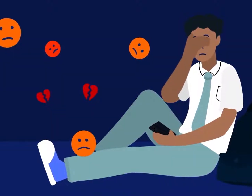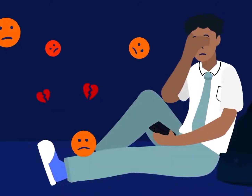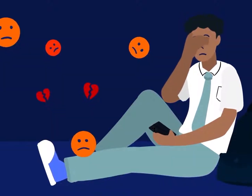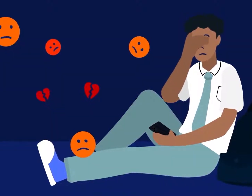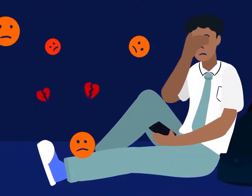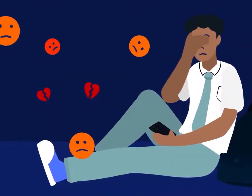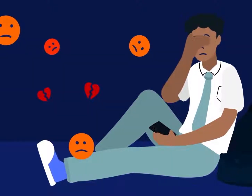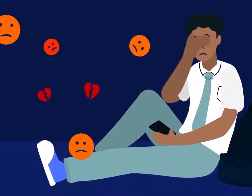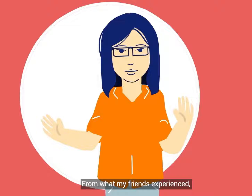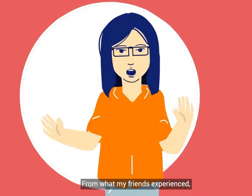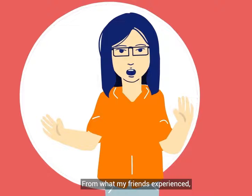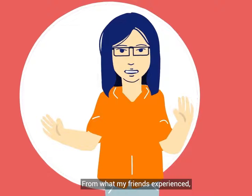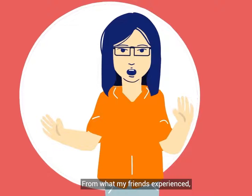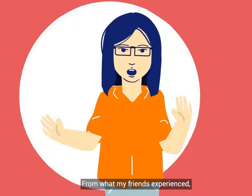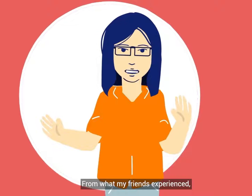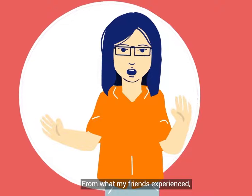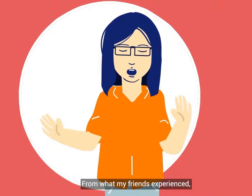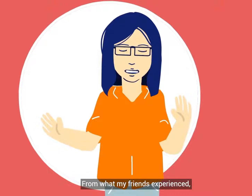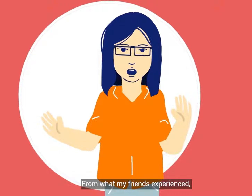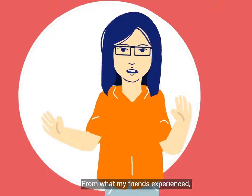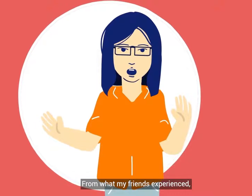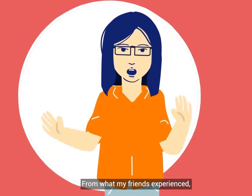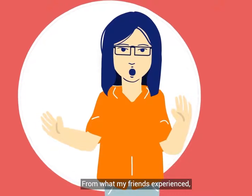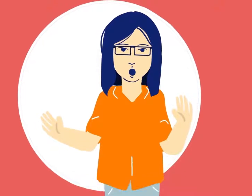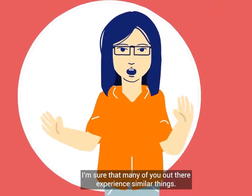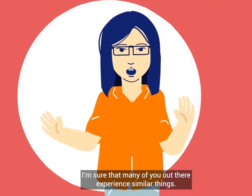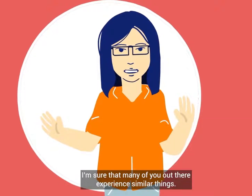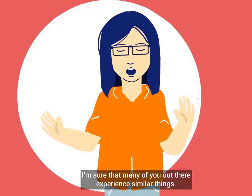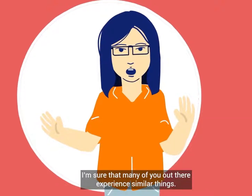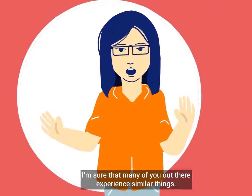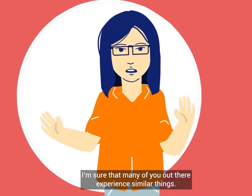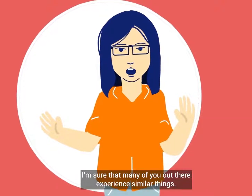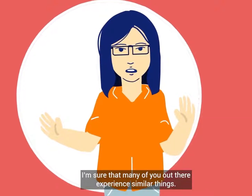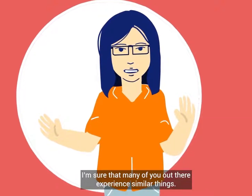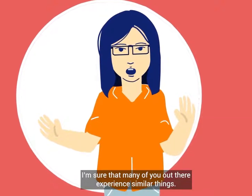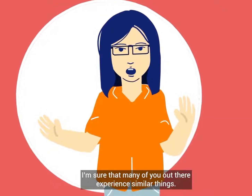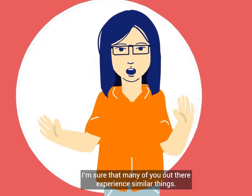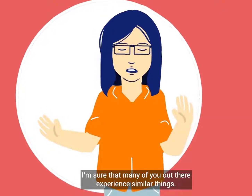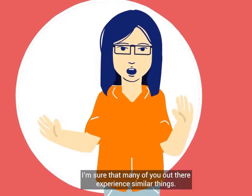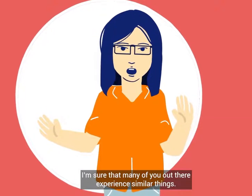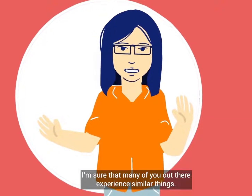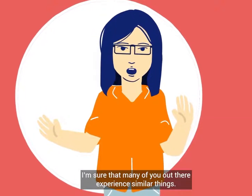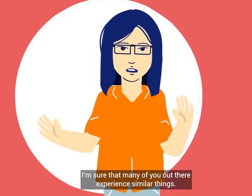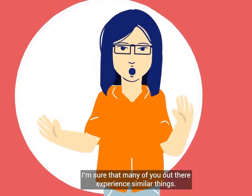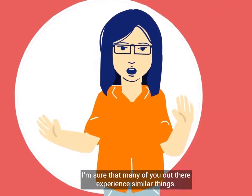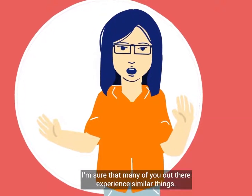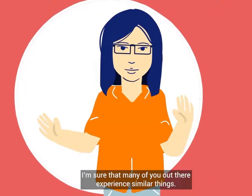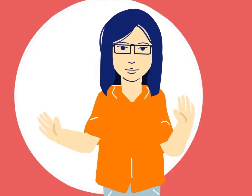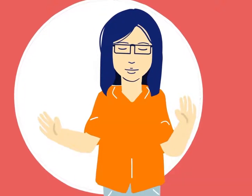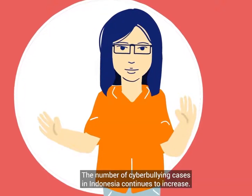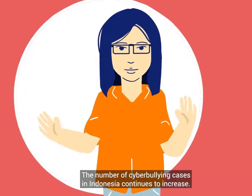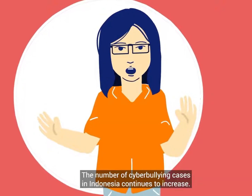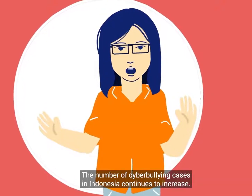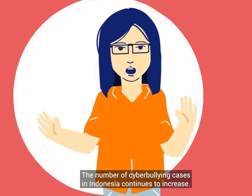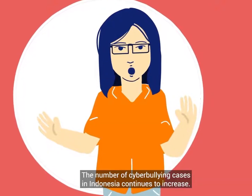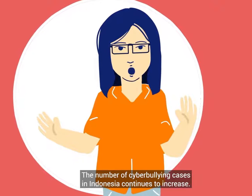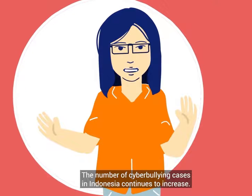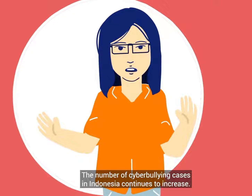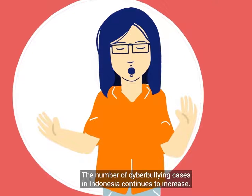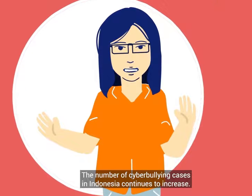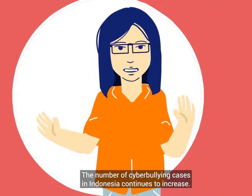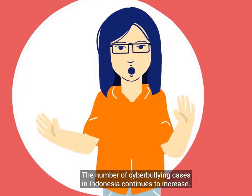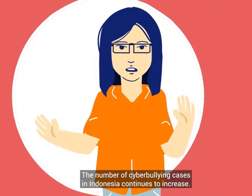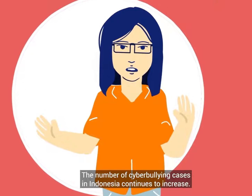sekolah. Dari apa yang dialami teman-temanku, pasti juga banyak teman-teman di luar sana yang mengalami hal serupa. Angka